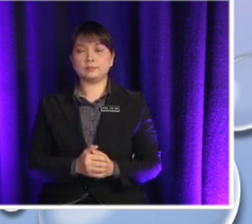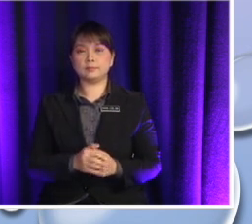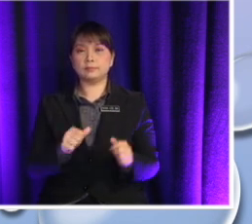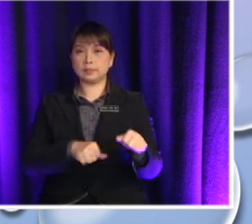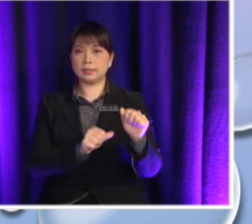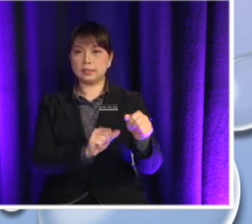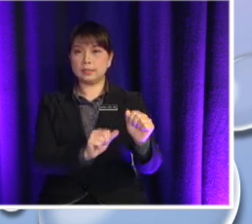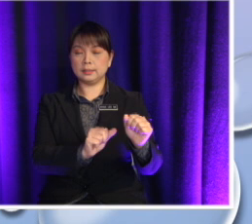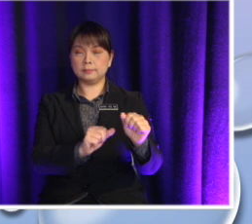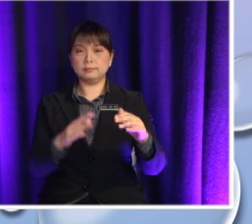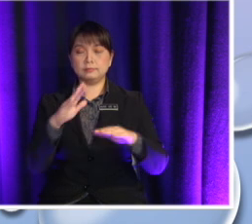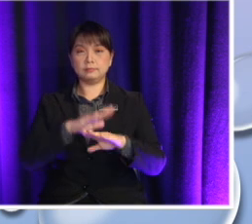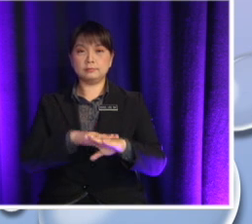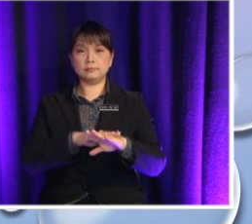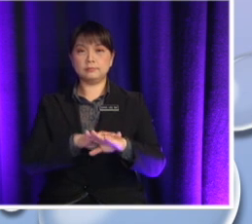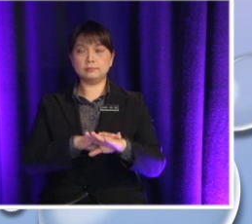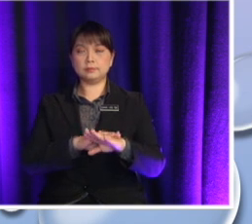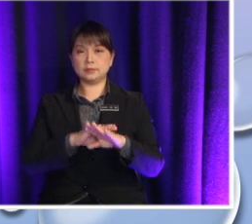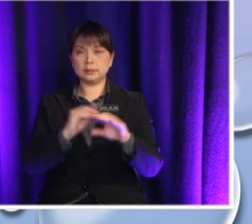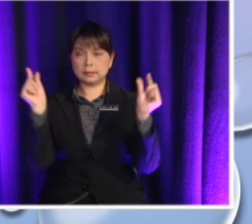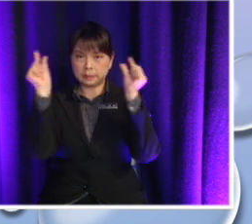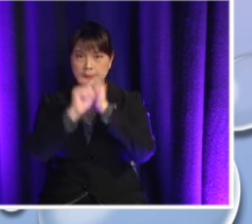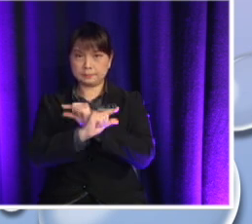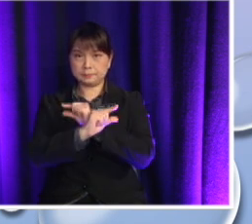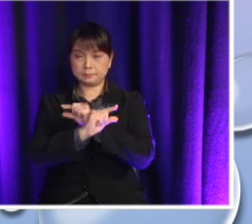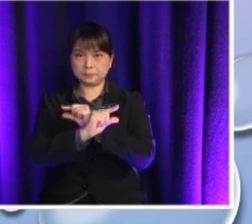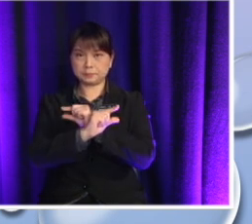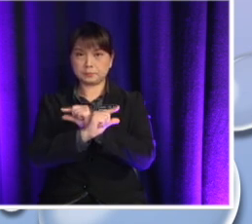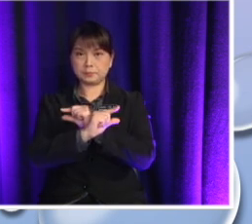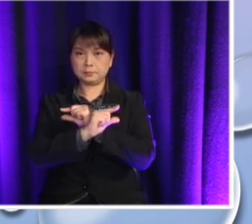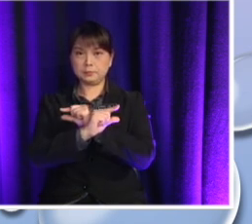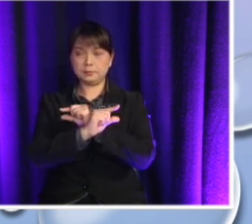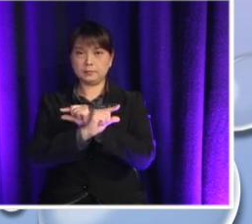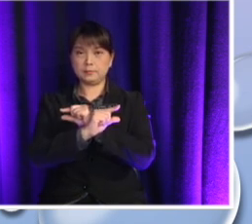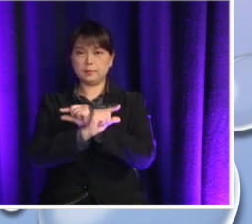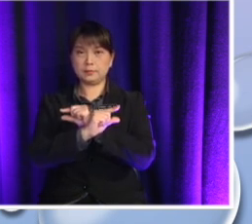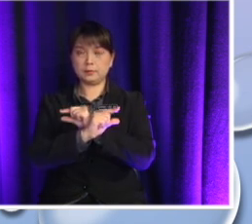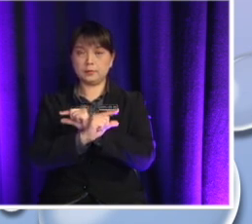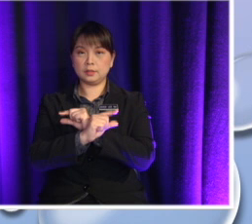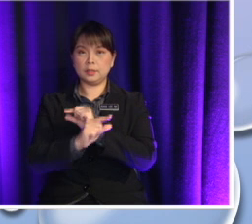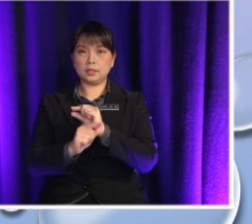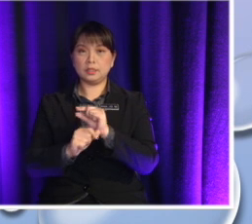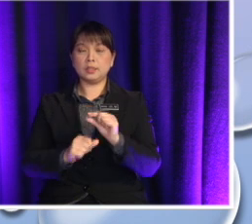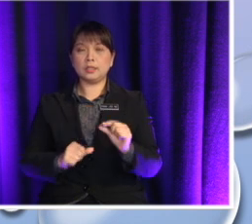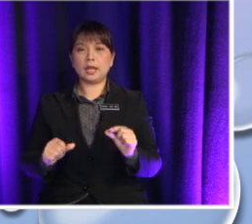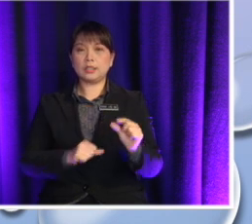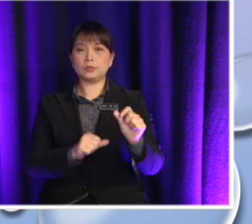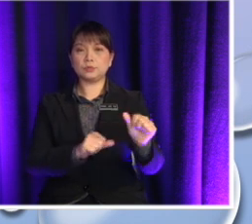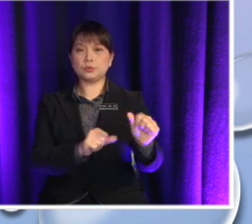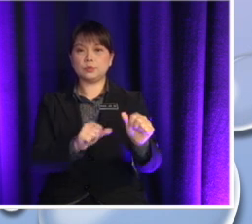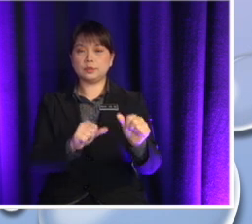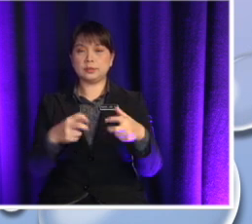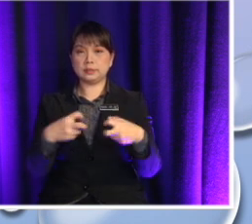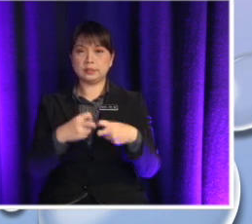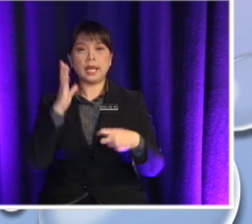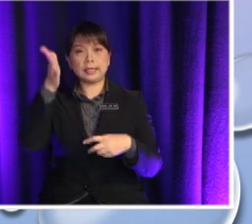pada laluan yang rendah. Bila gelap, arus akan mengalir ke sini. Rintangan itu arus akan mengalir. So bila keadaan